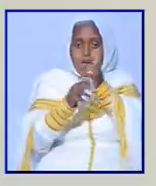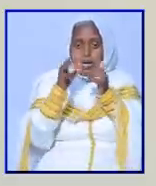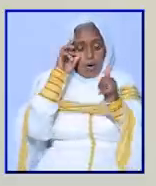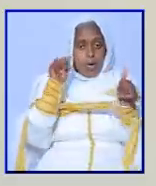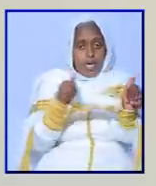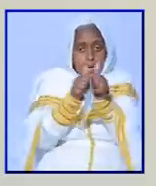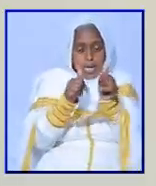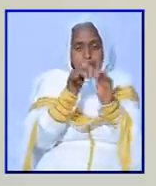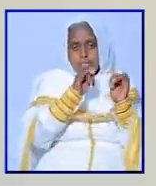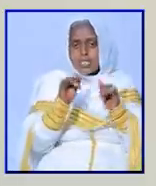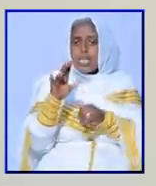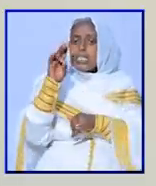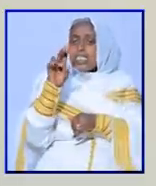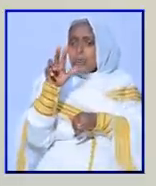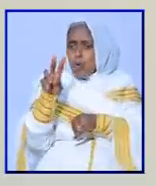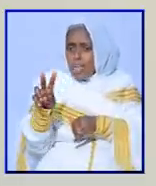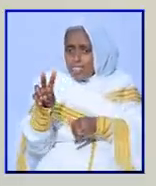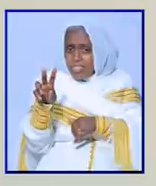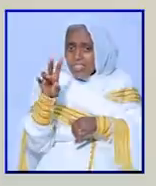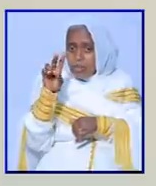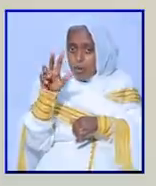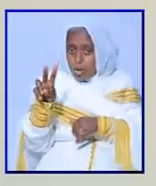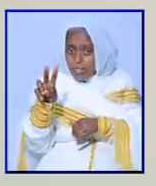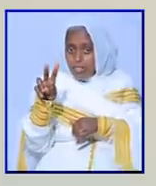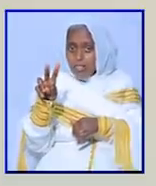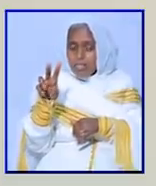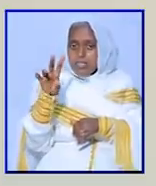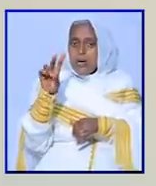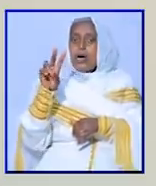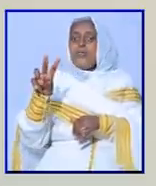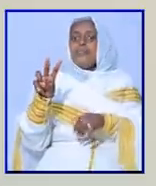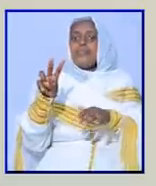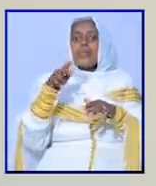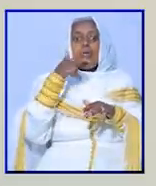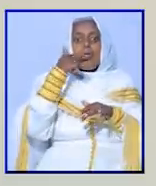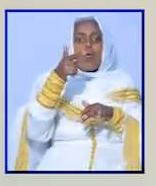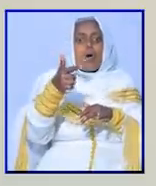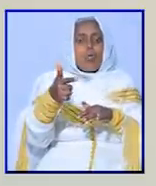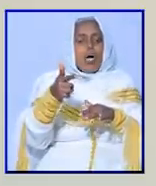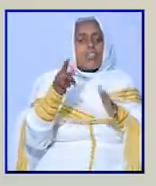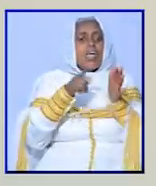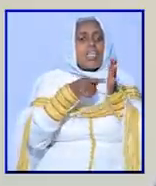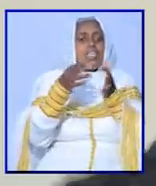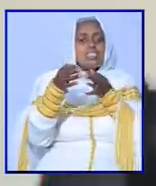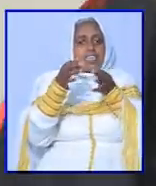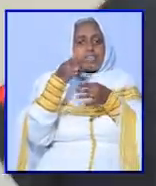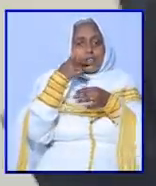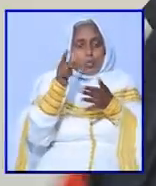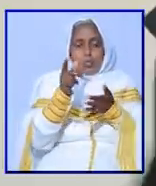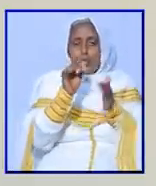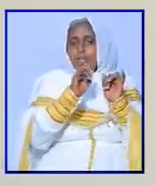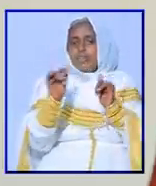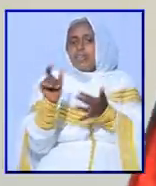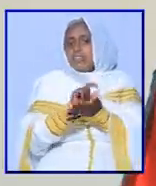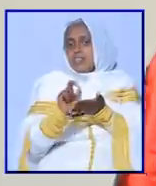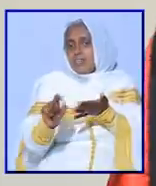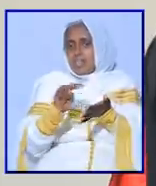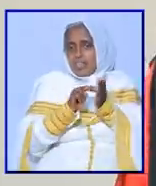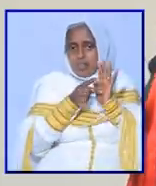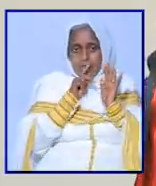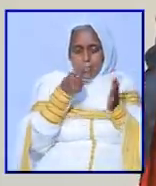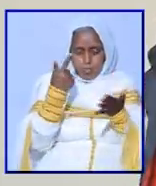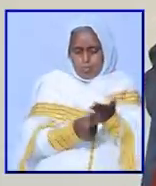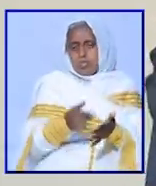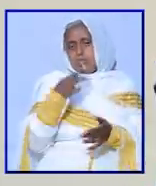እንደ 72 ቋንቋ ተገለጸላቸው ተብሎ እንደ ተጻፈልን ማለት ነው